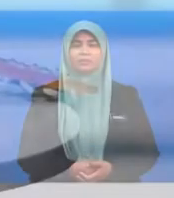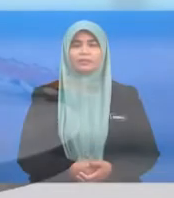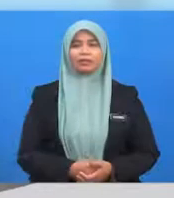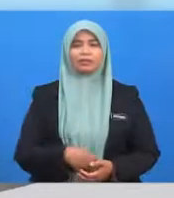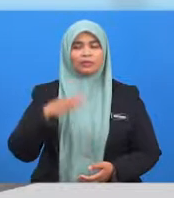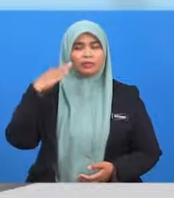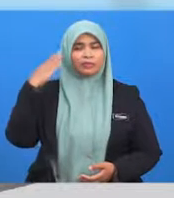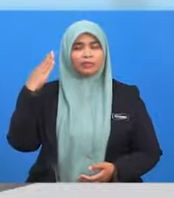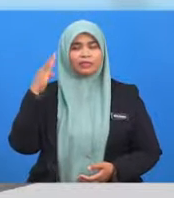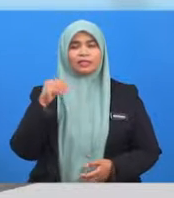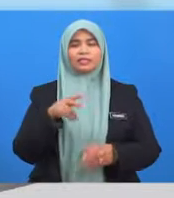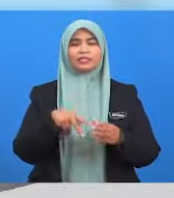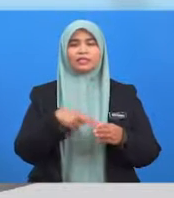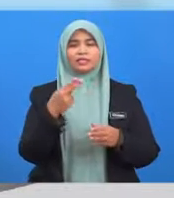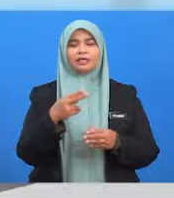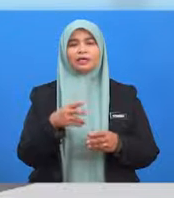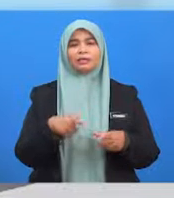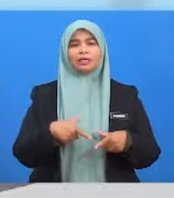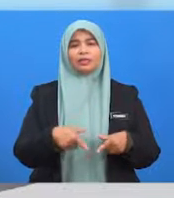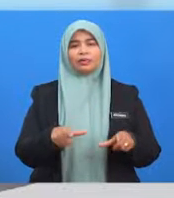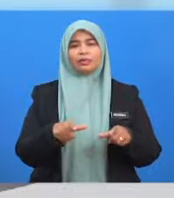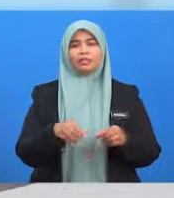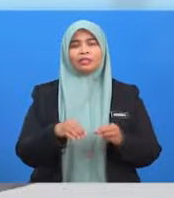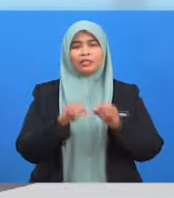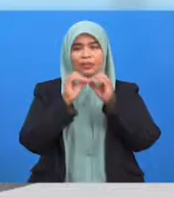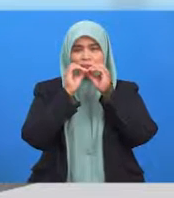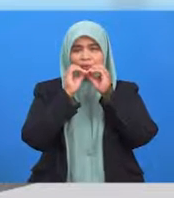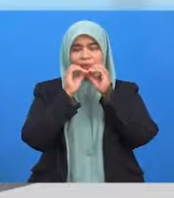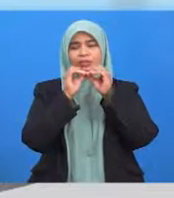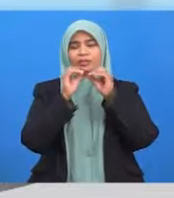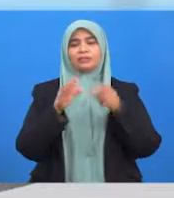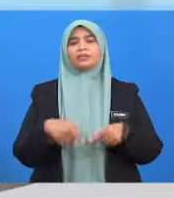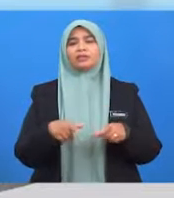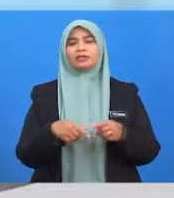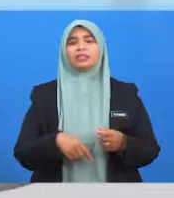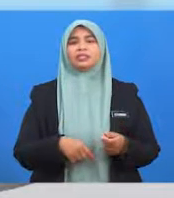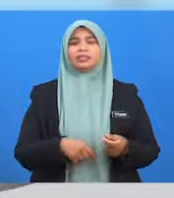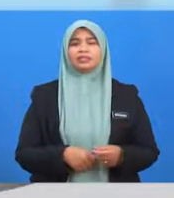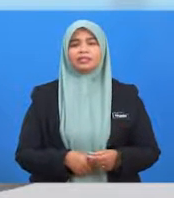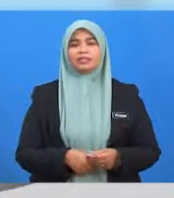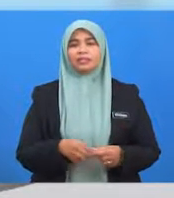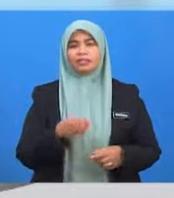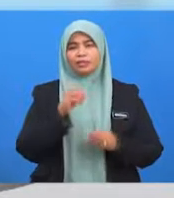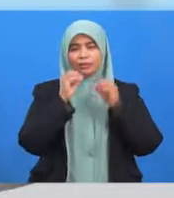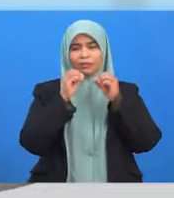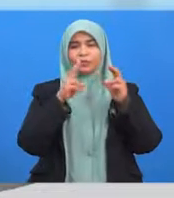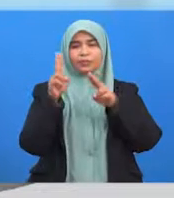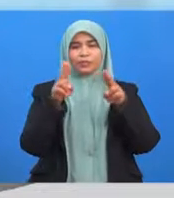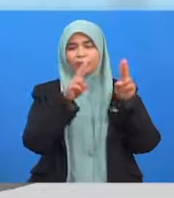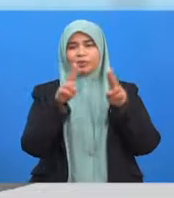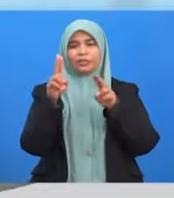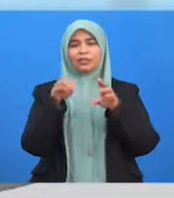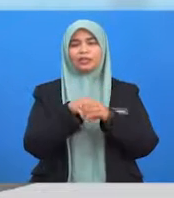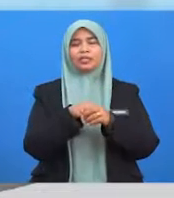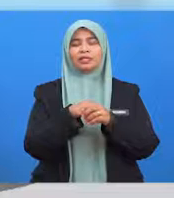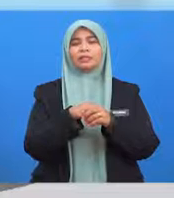Bunyi yang dihasilkan melalui tiupan. Apabila seruling ditiup, udara di dalam